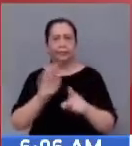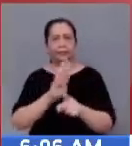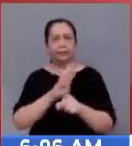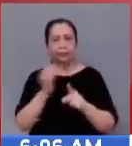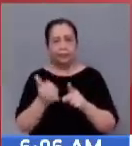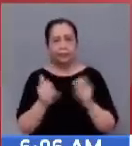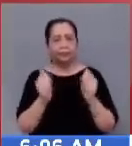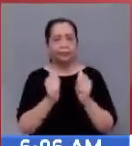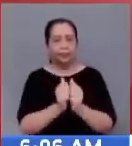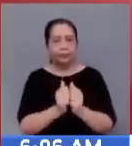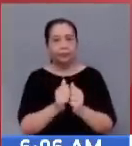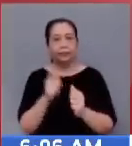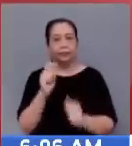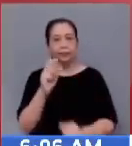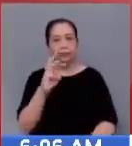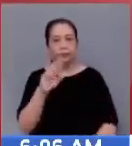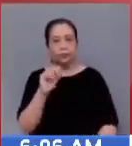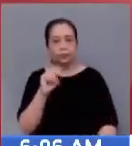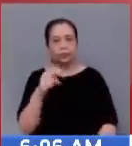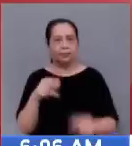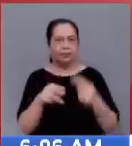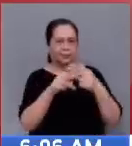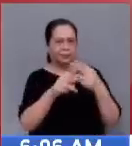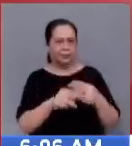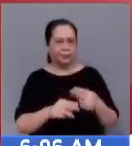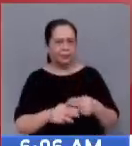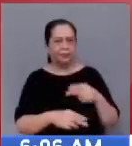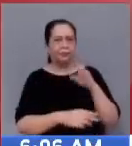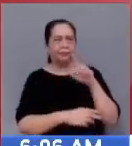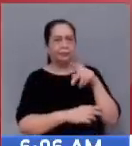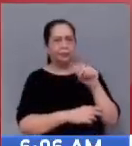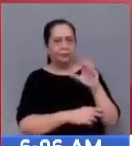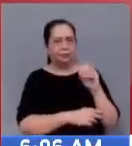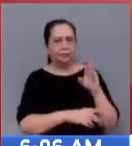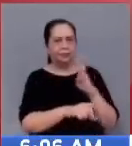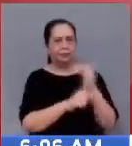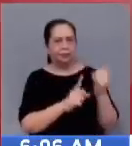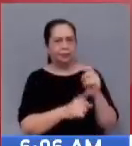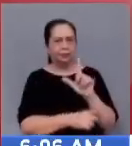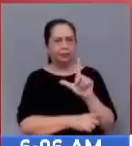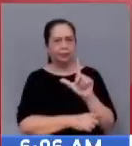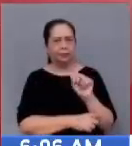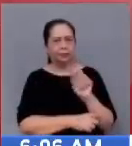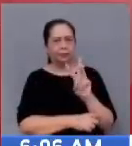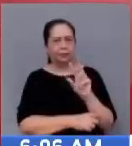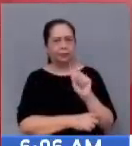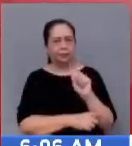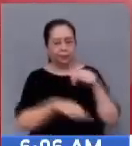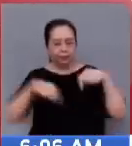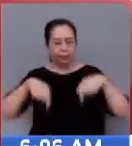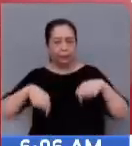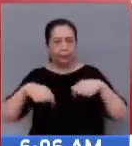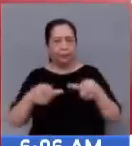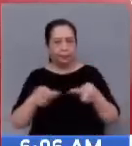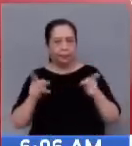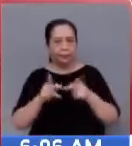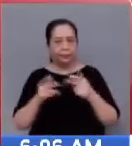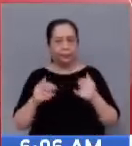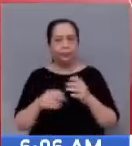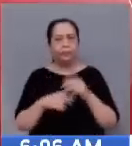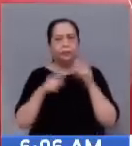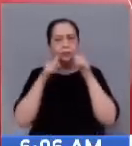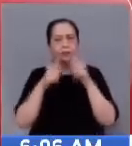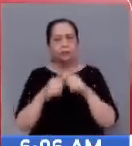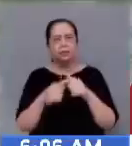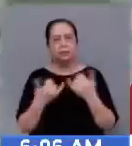itong Tawiran at Paco, pati na rin po itong Barangay Lawa na kinaroroonan ko ngayon. At tila parang pinaninindigan nga